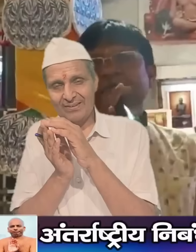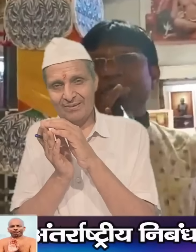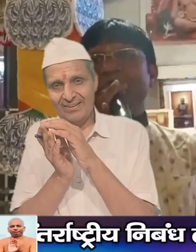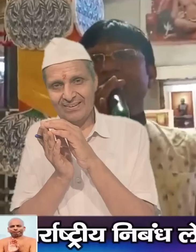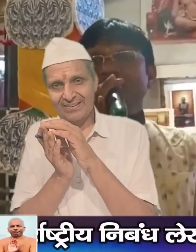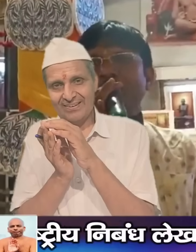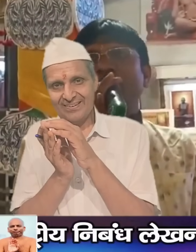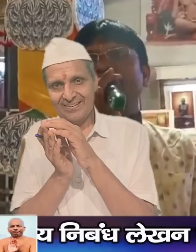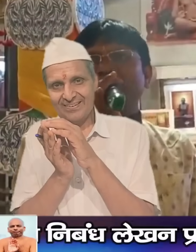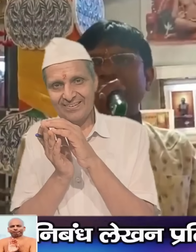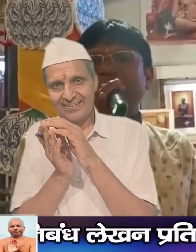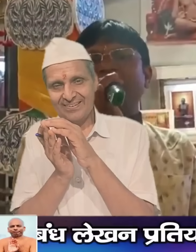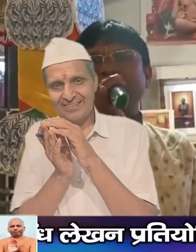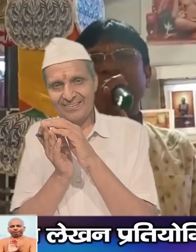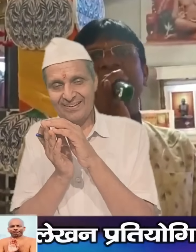डीलिट की उपाधि मिली,